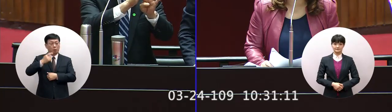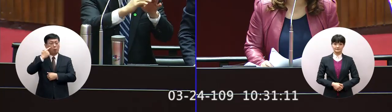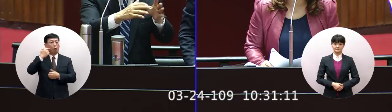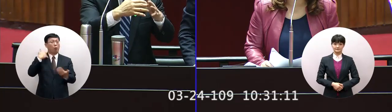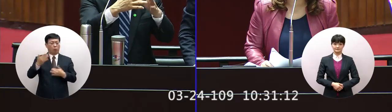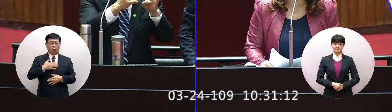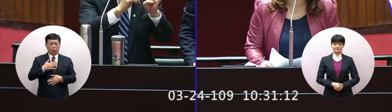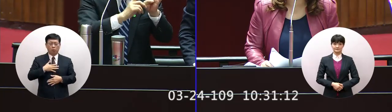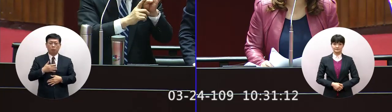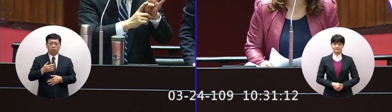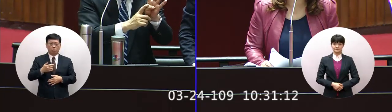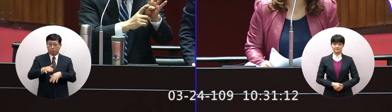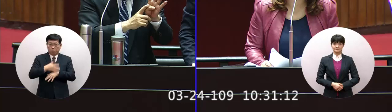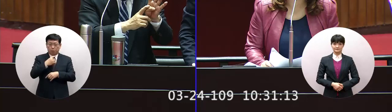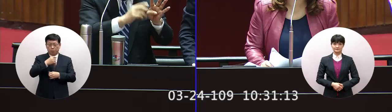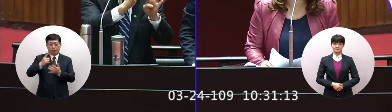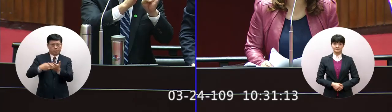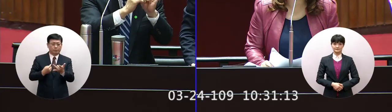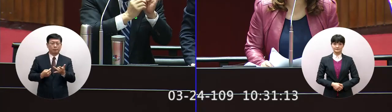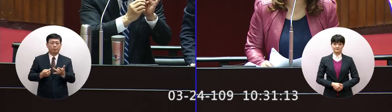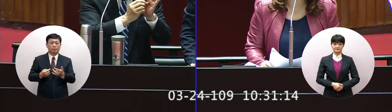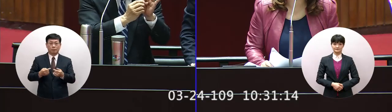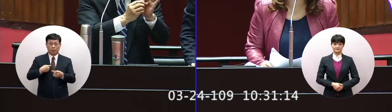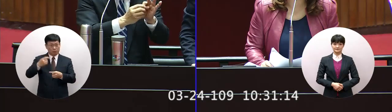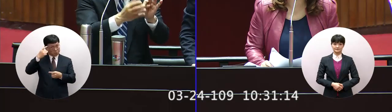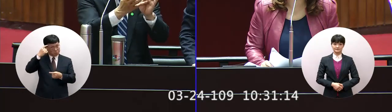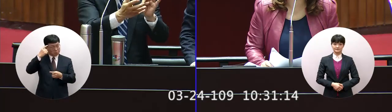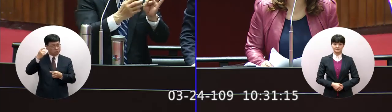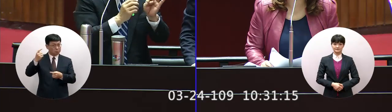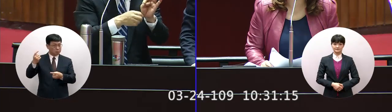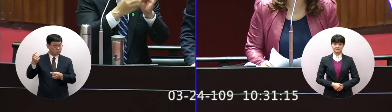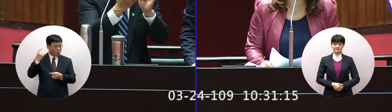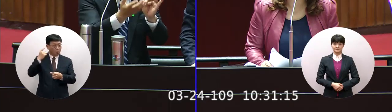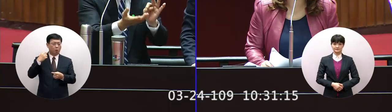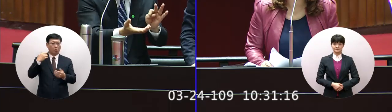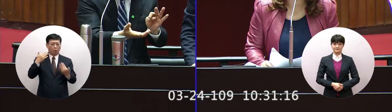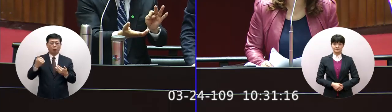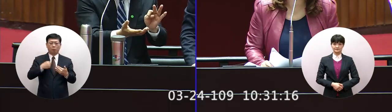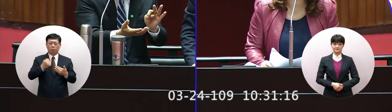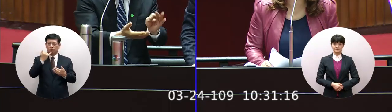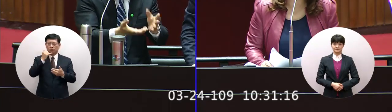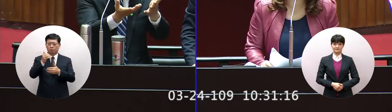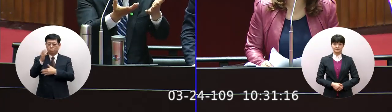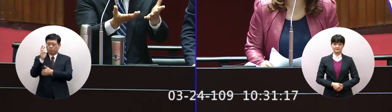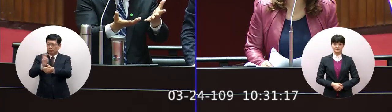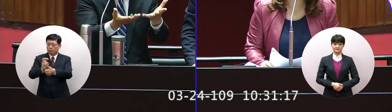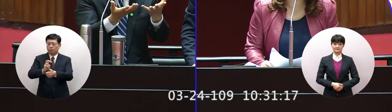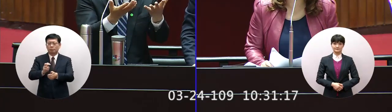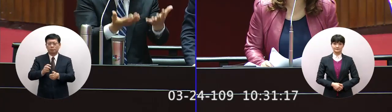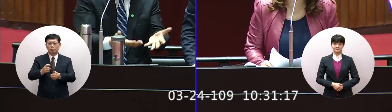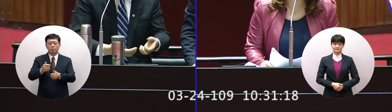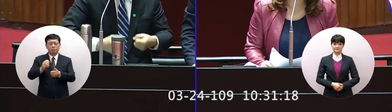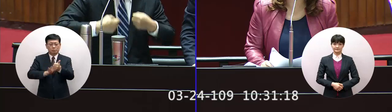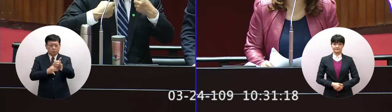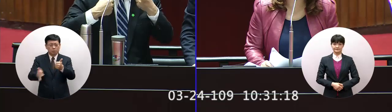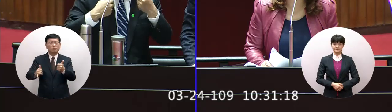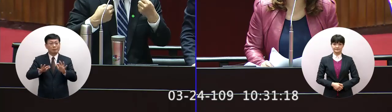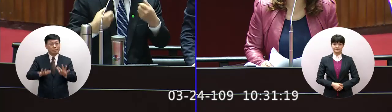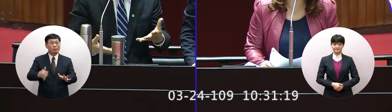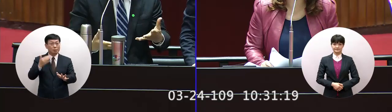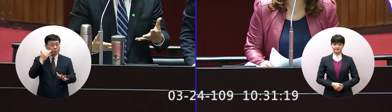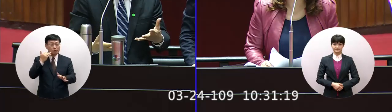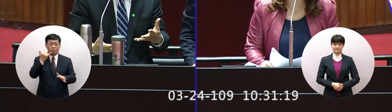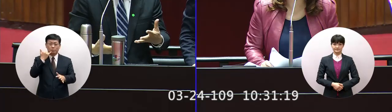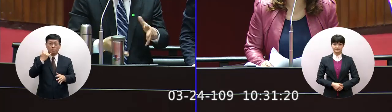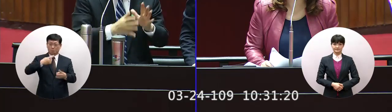道越能够避免防疫破口，他们越知道越能得到政府的照顾。那委员这个时候如果